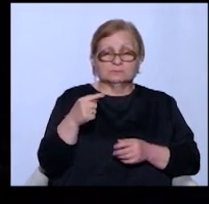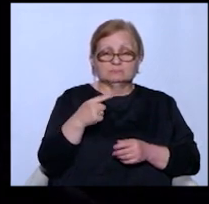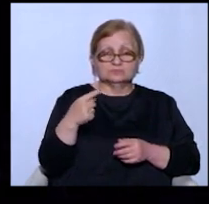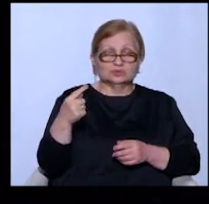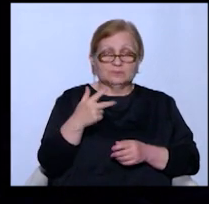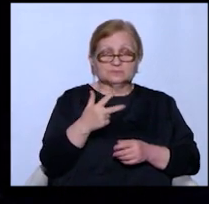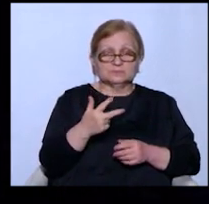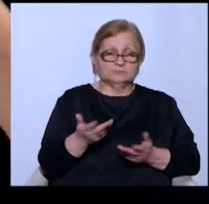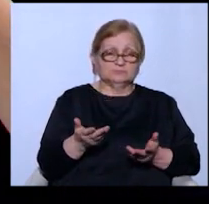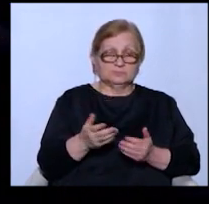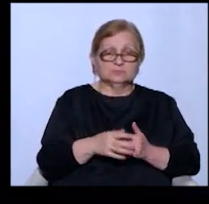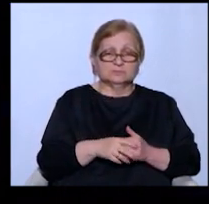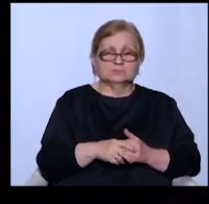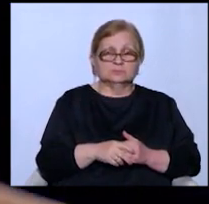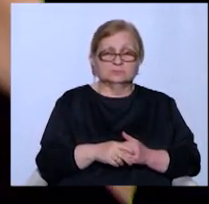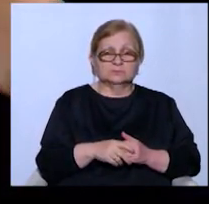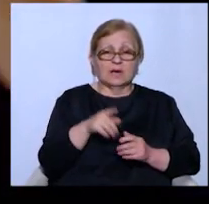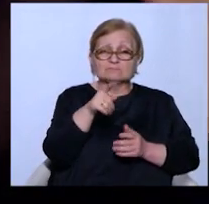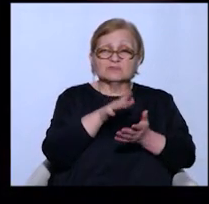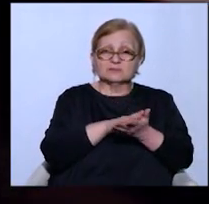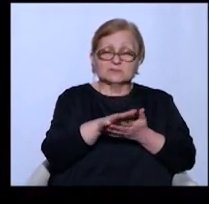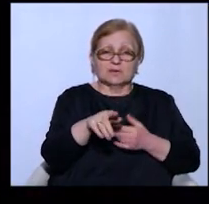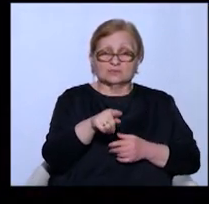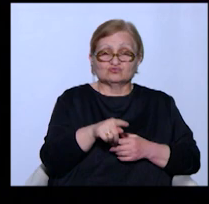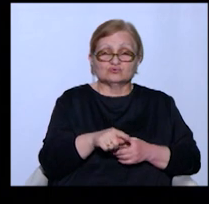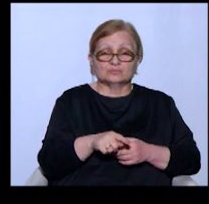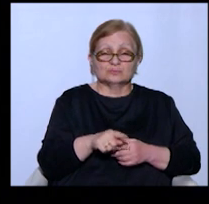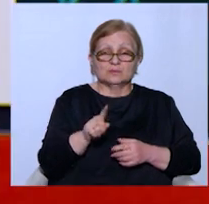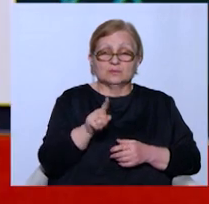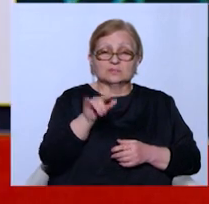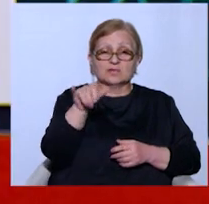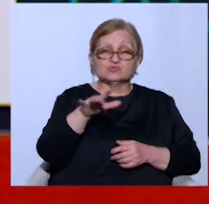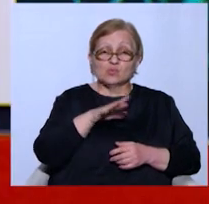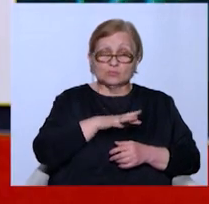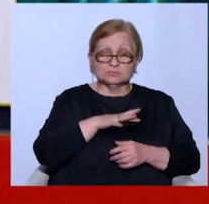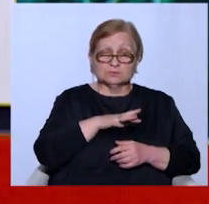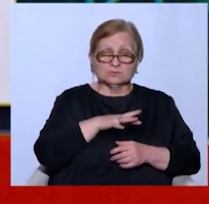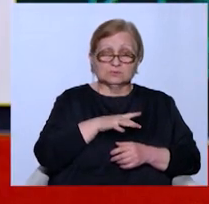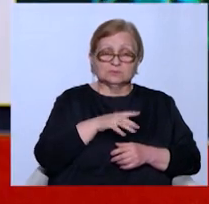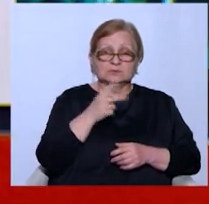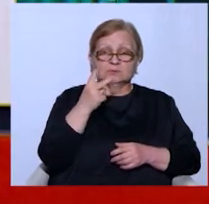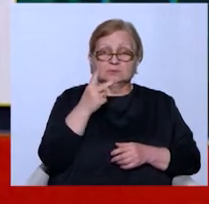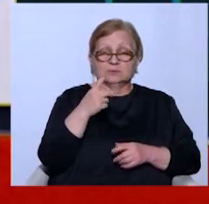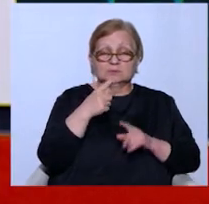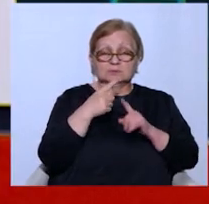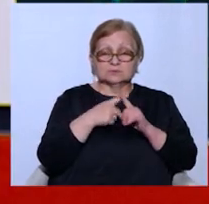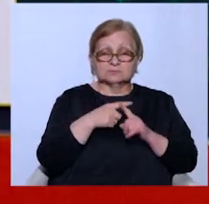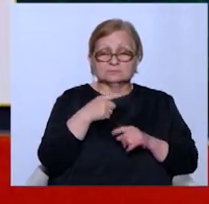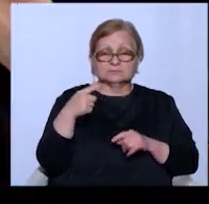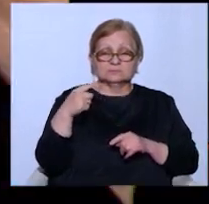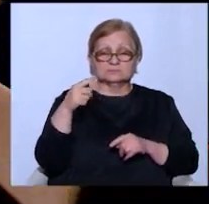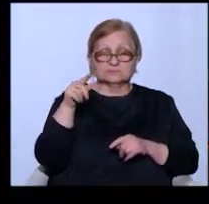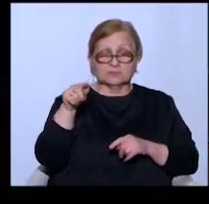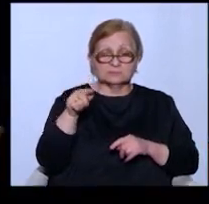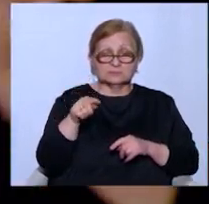მესამედი. აი ესეა, ხო? აი ამდენი დახარჯა მარიცა. ესე იგი რაც ჰქონდა 2x - 1000,